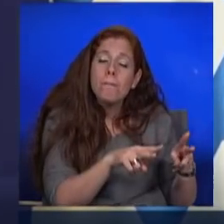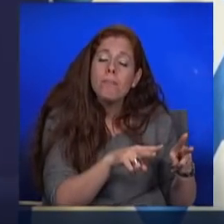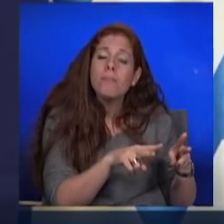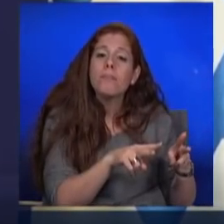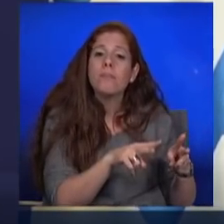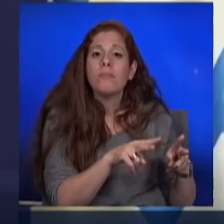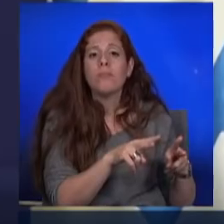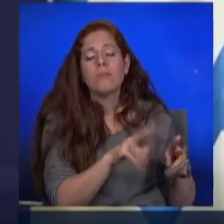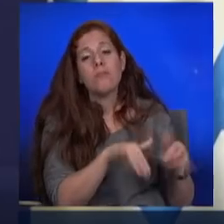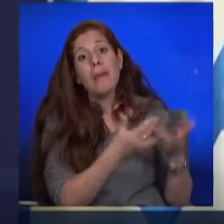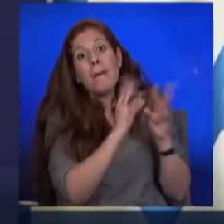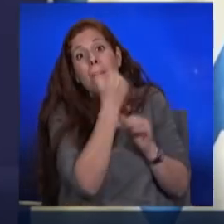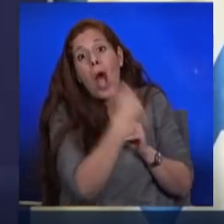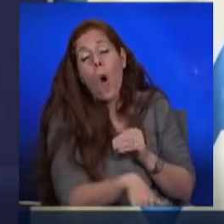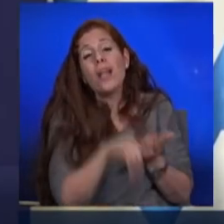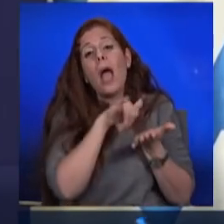ביממה האחרונה בניו יורק